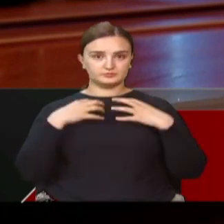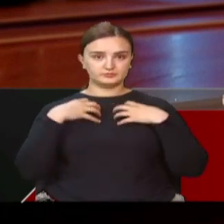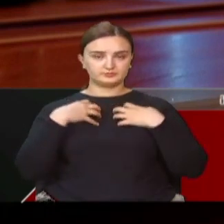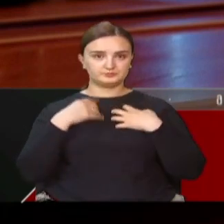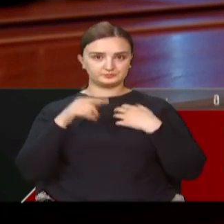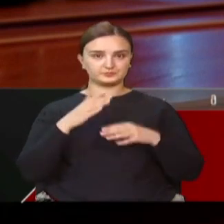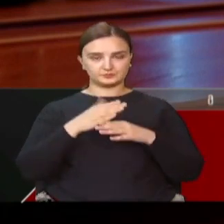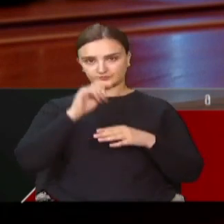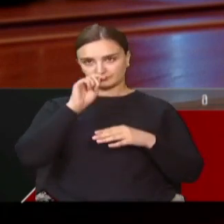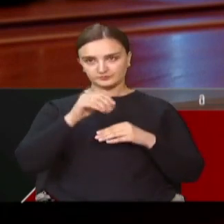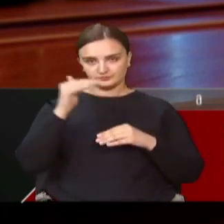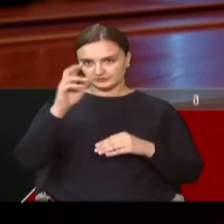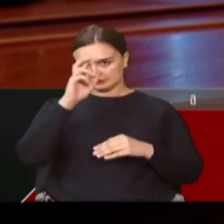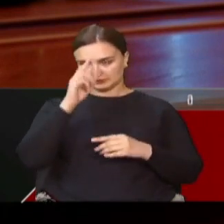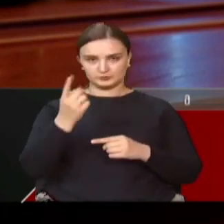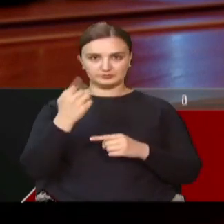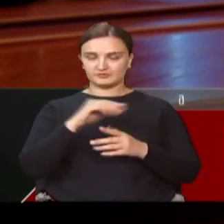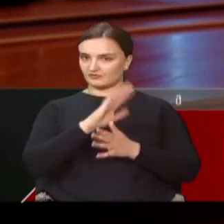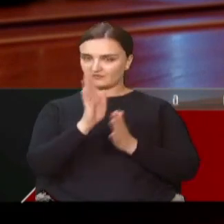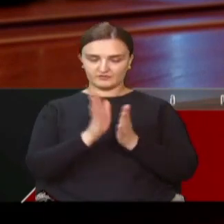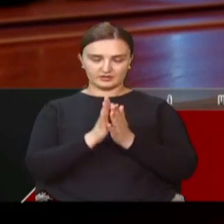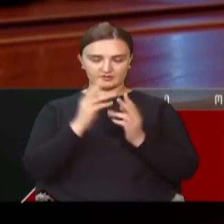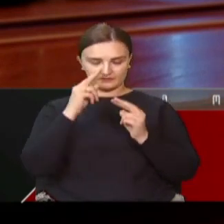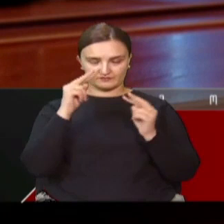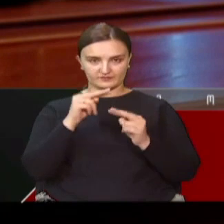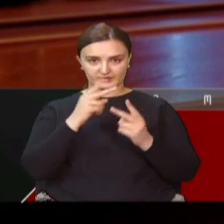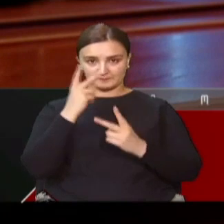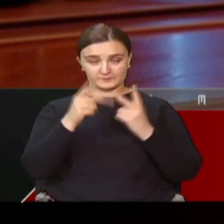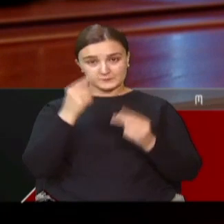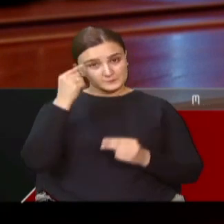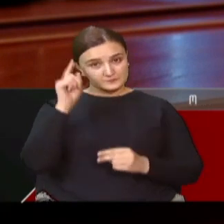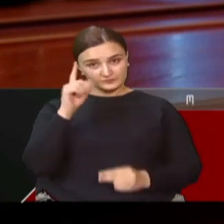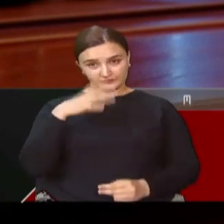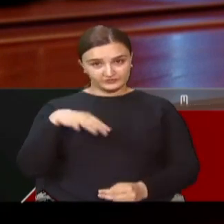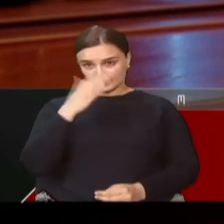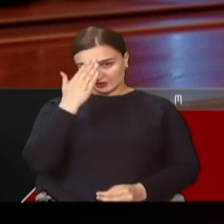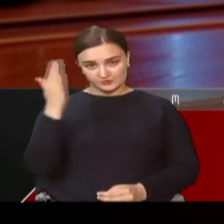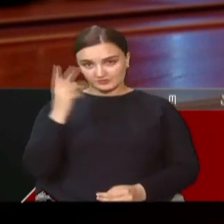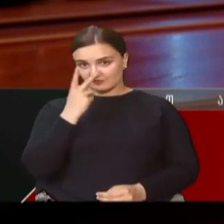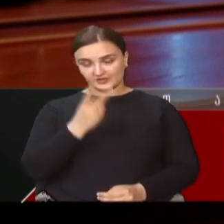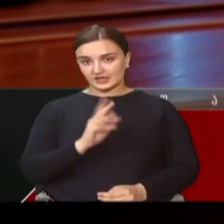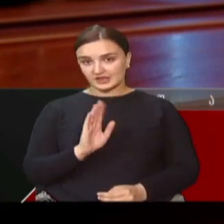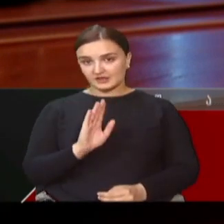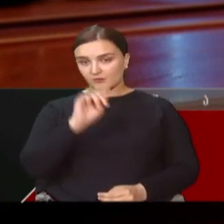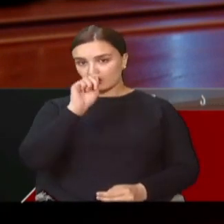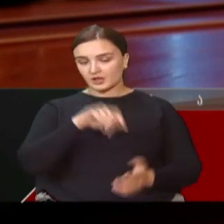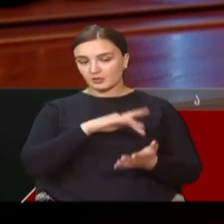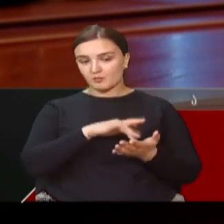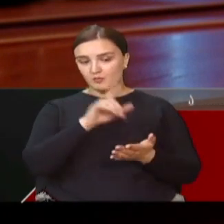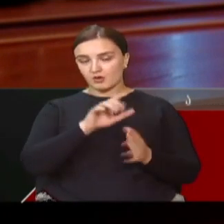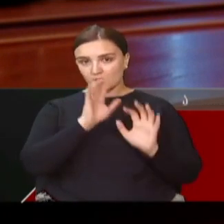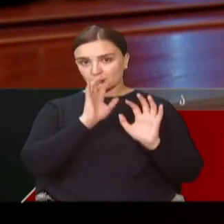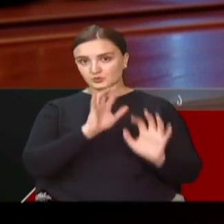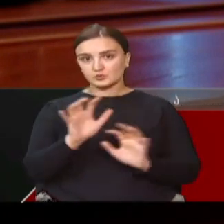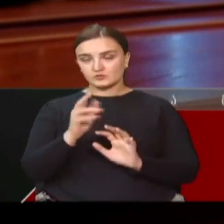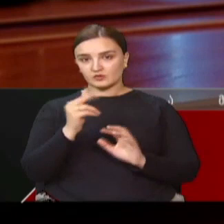ეს არსებობს უკრაინის ხელისუფლებისგან. Ამას ყველა ხედავს. Როგორ გონიათ საქართველოს საზოგადოებაში არ ხედავენ? Უკრაინის მოქალაქეზე ზრუნავს,